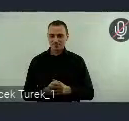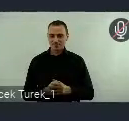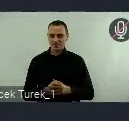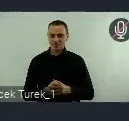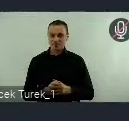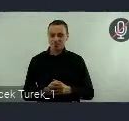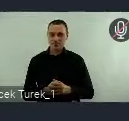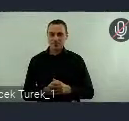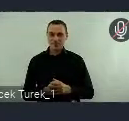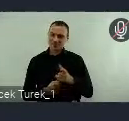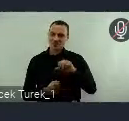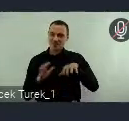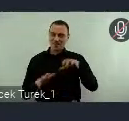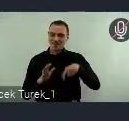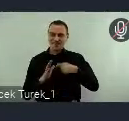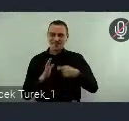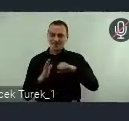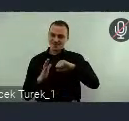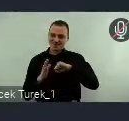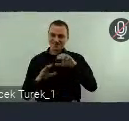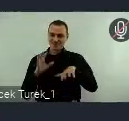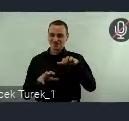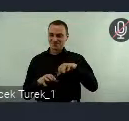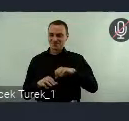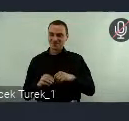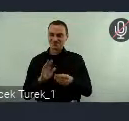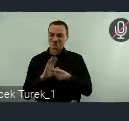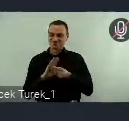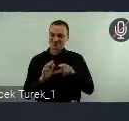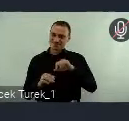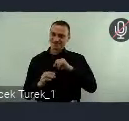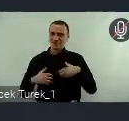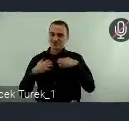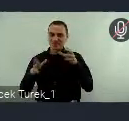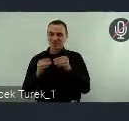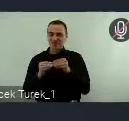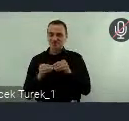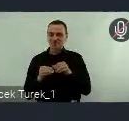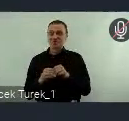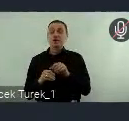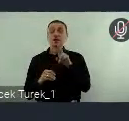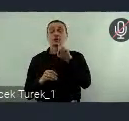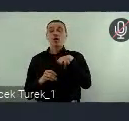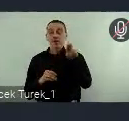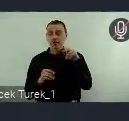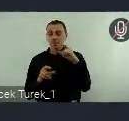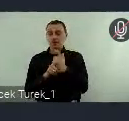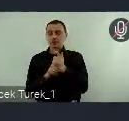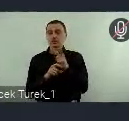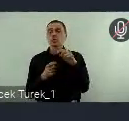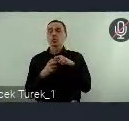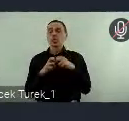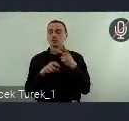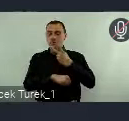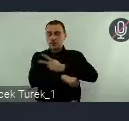z niezmiennie się śmieje z tej prezentacji z tego filmu a w Norwegii też niechcianą na ten problem z taksówkami że